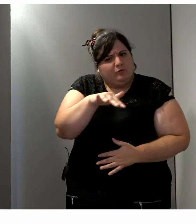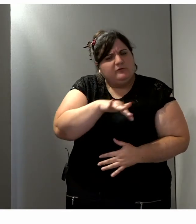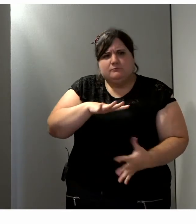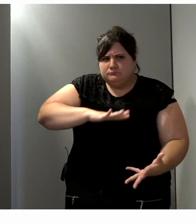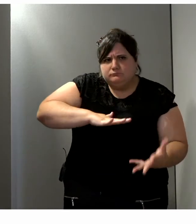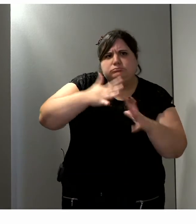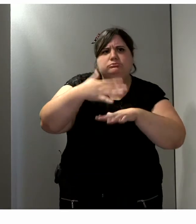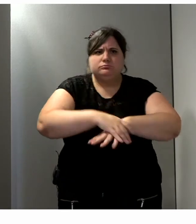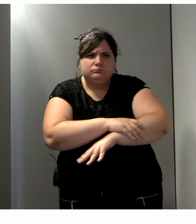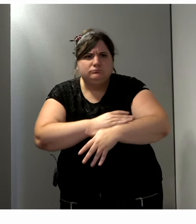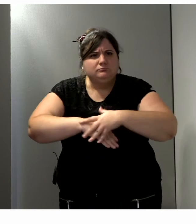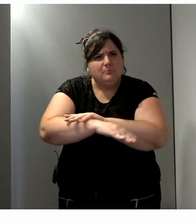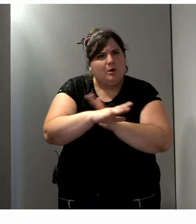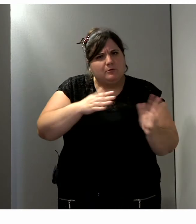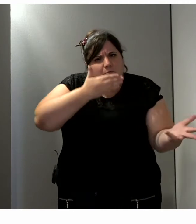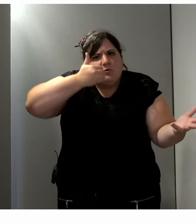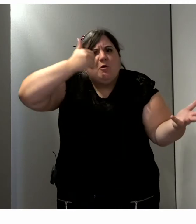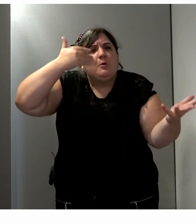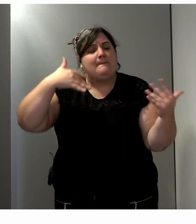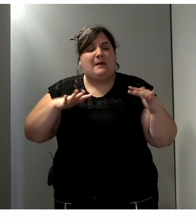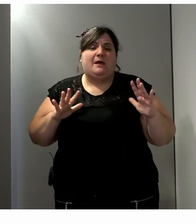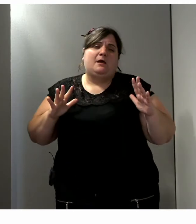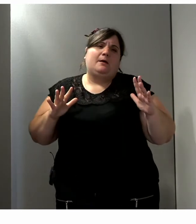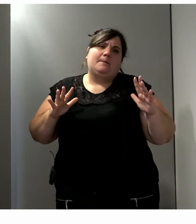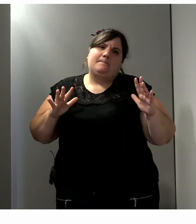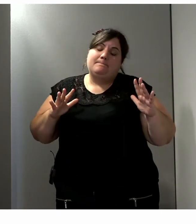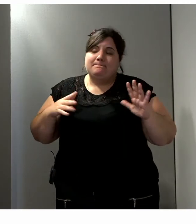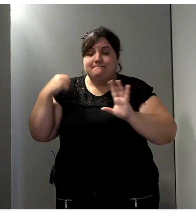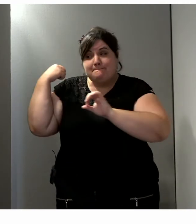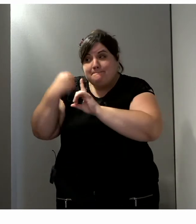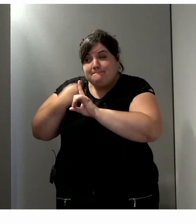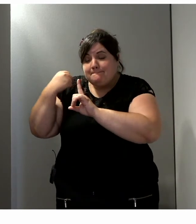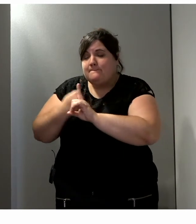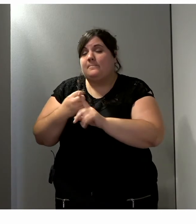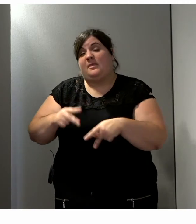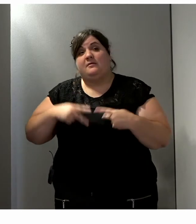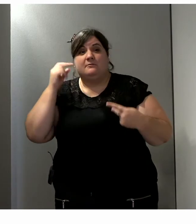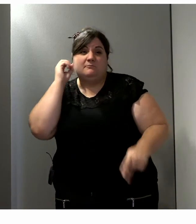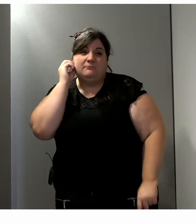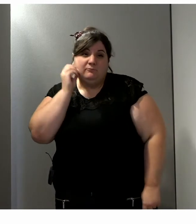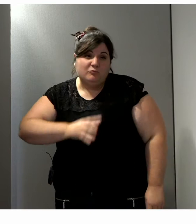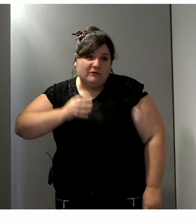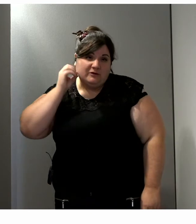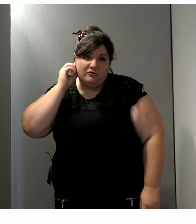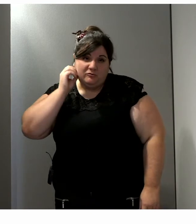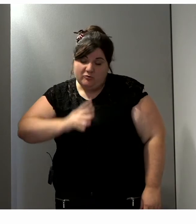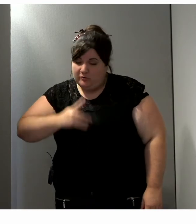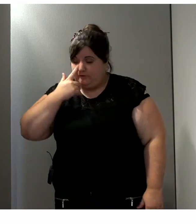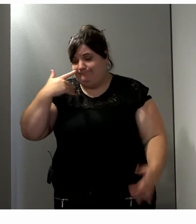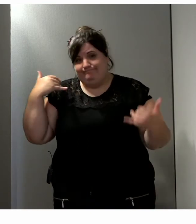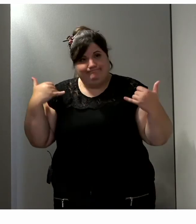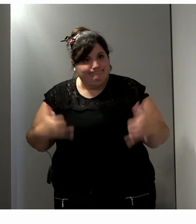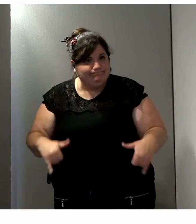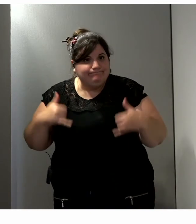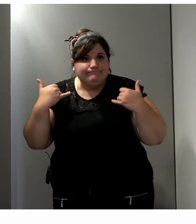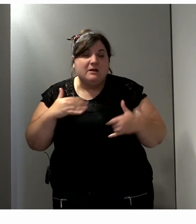mouvement, mais c'est une action, j'allais presque dire un combat quotidien, et c'est très important pour nous